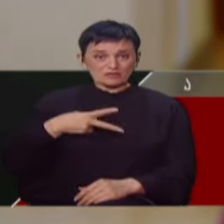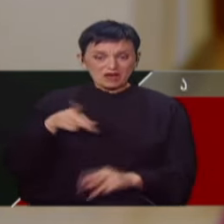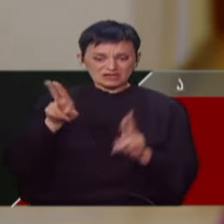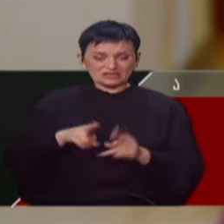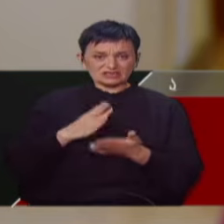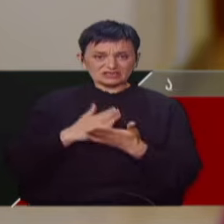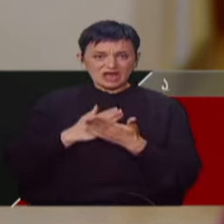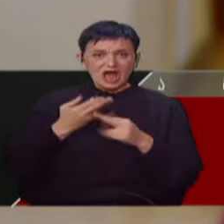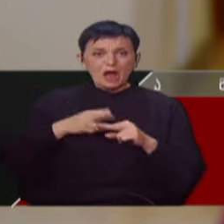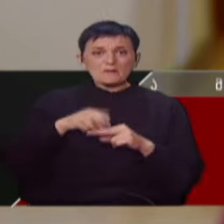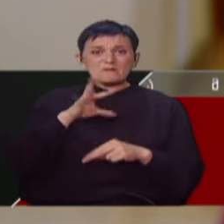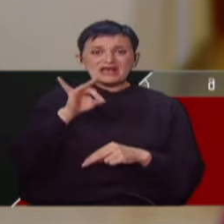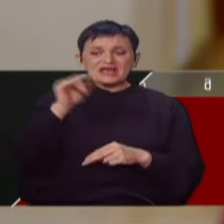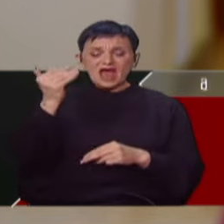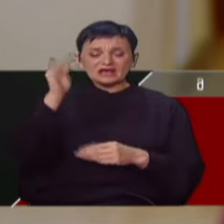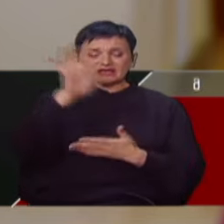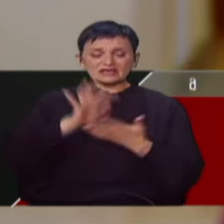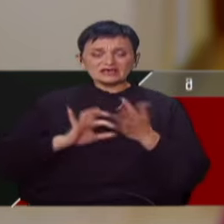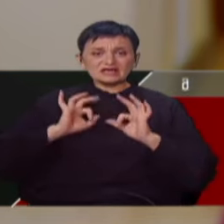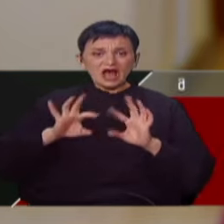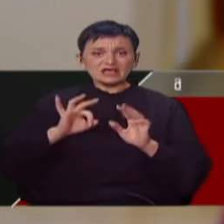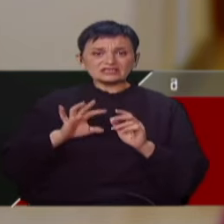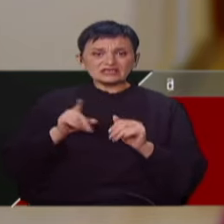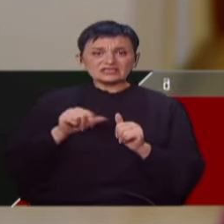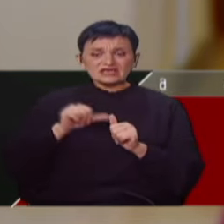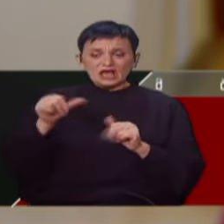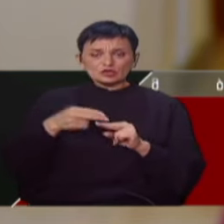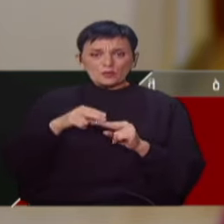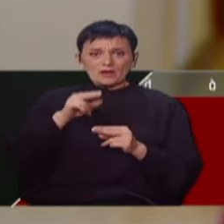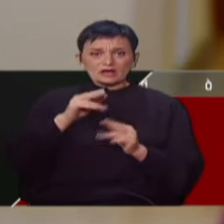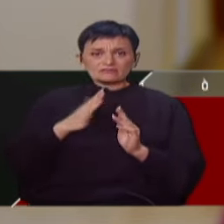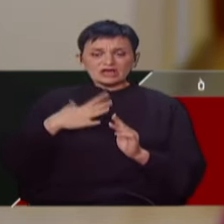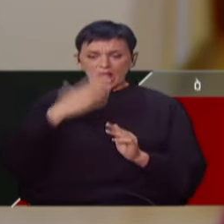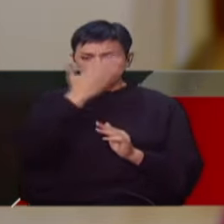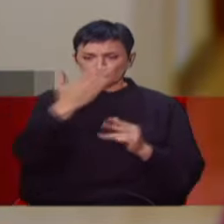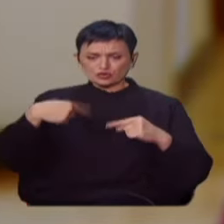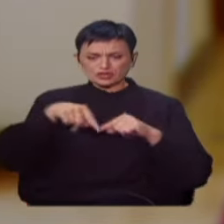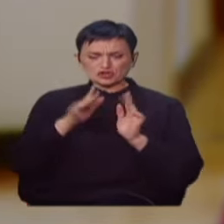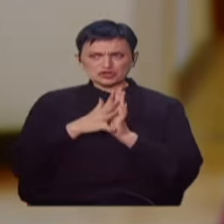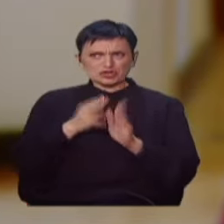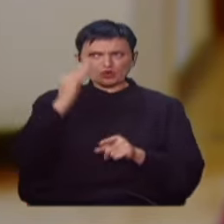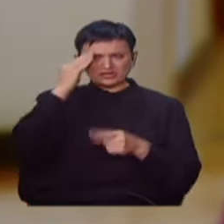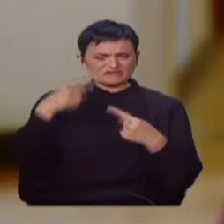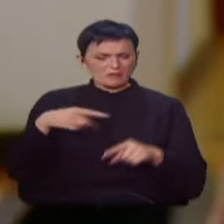გამომდინარე მილერის ამ განცხადებას, გარდა იმისა, რომ შეურაცხყოფილად აღიქვამს ქართული საზოგადოება, სხვა მნიშვნელობა არ აქვს.